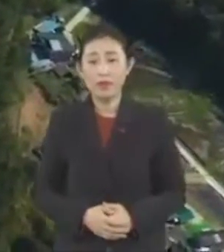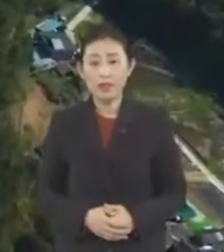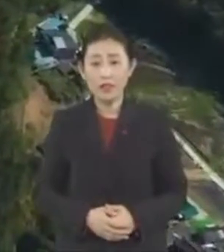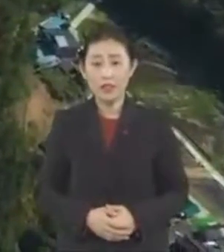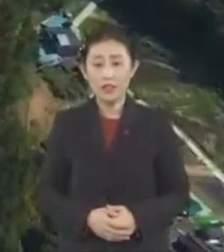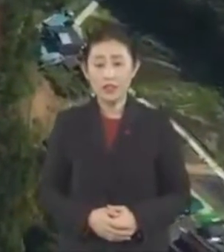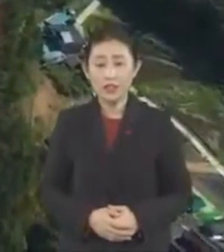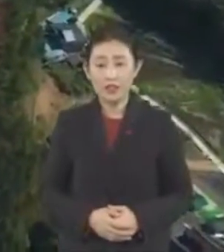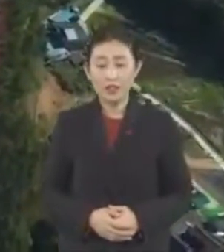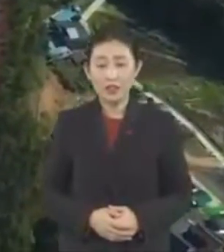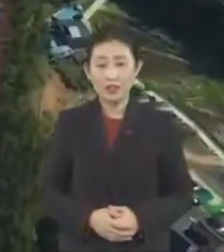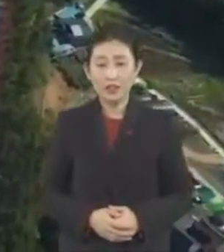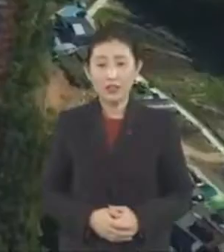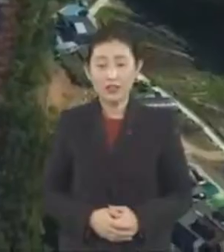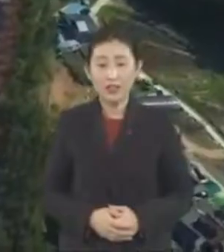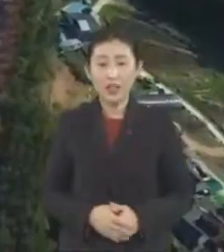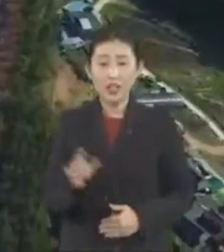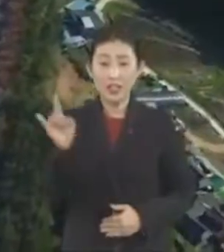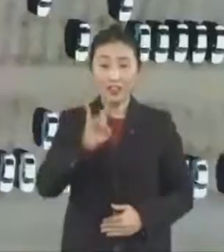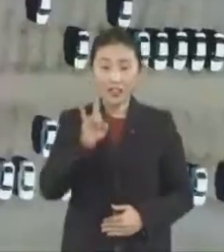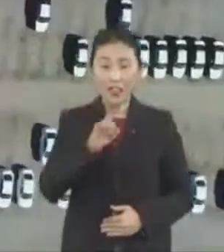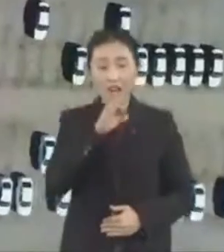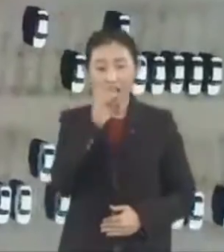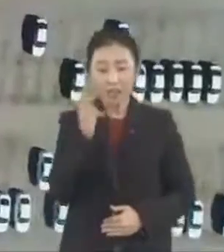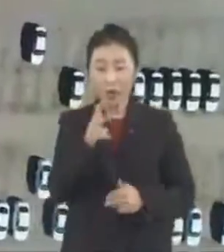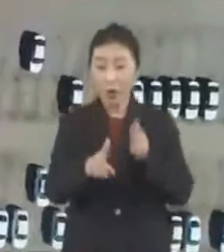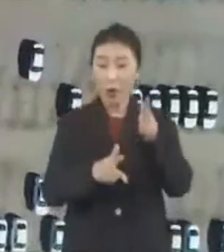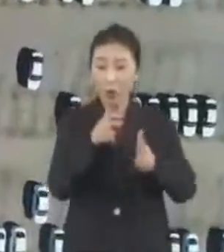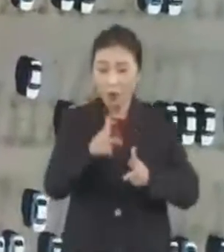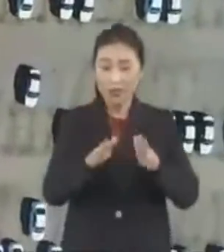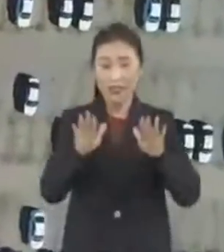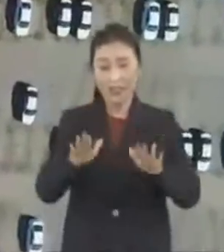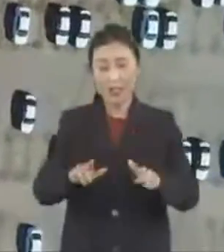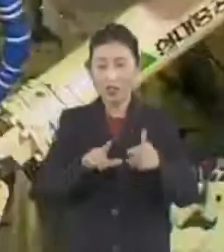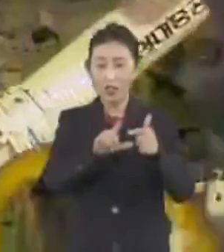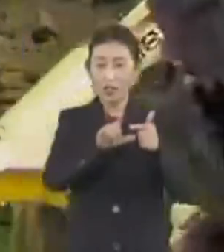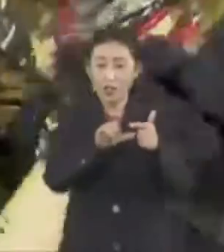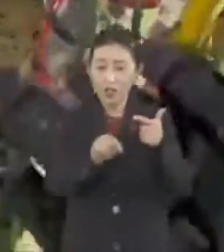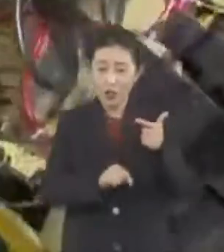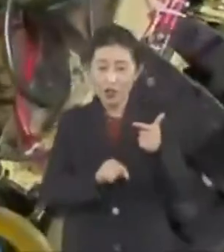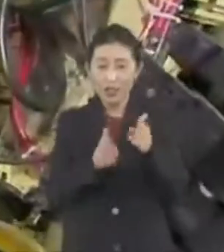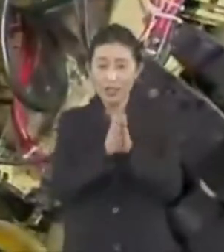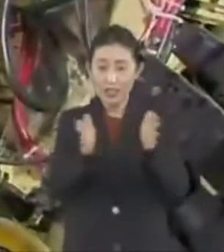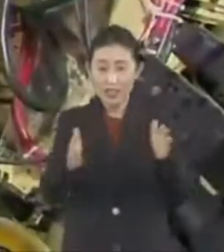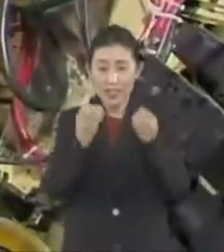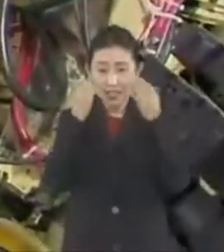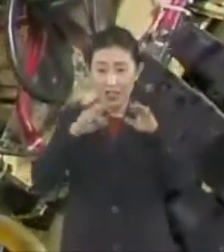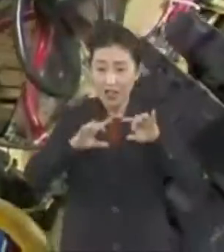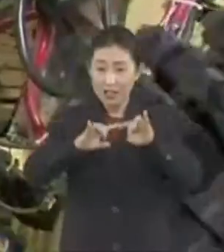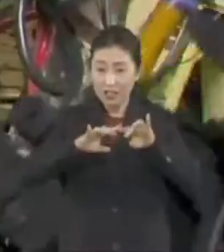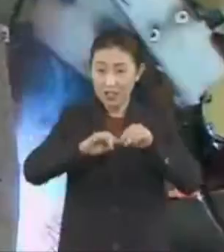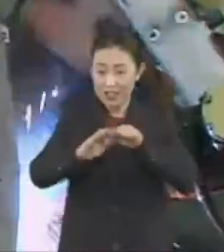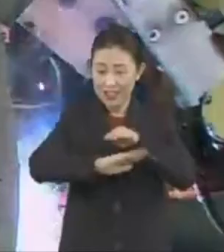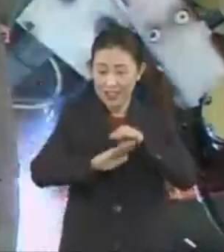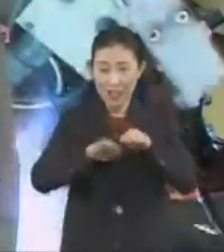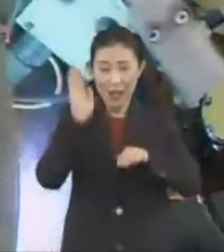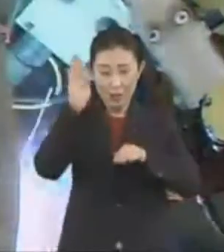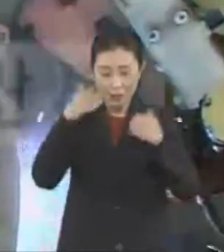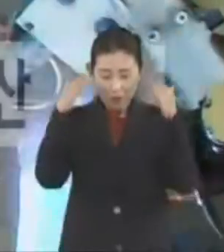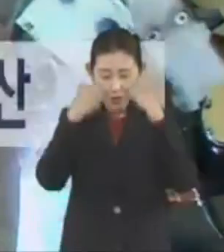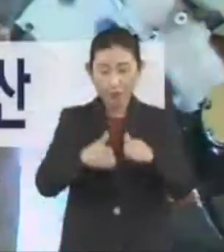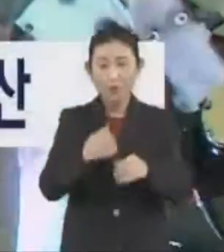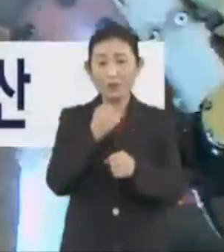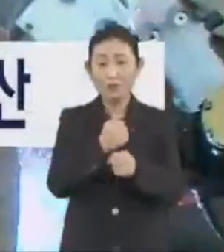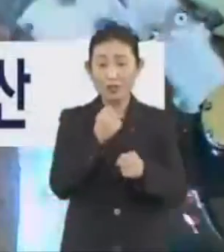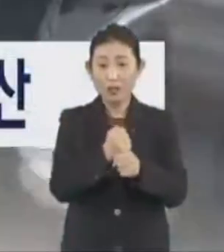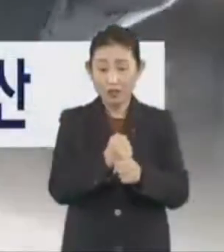주로 중형차를 생산해왔던 현대차 아산 공장이 올 하반기 출시를 앞둔 새 전기차를 전담하게 됩니다.